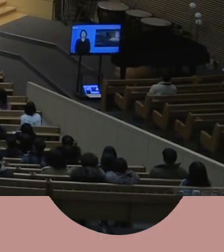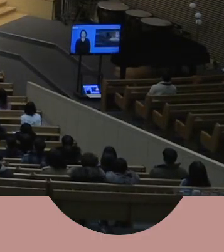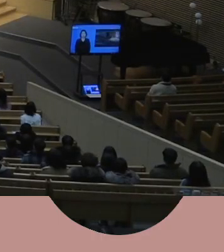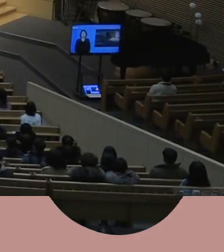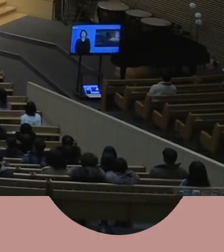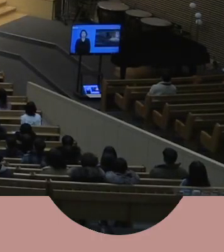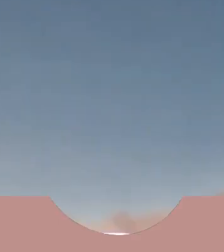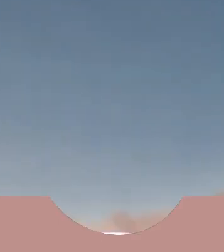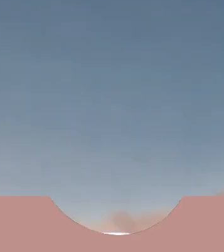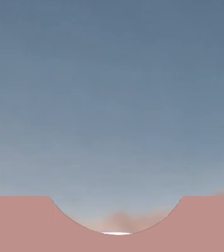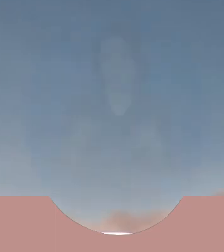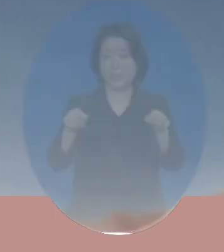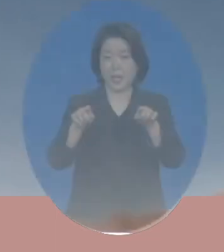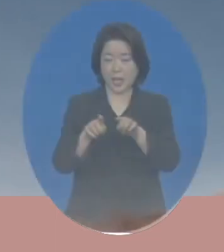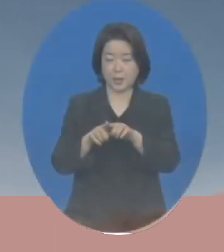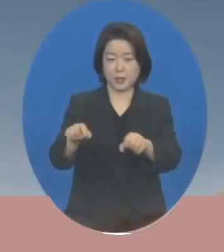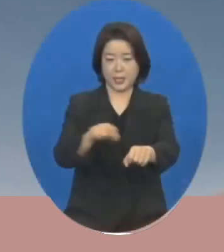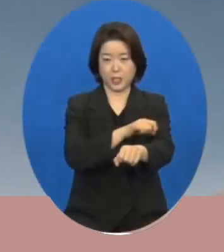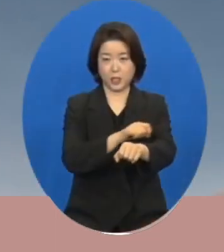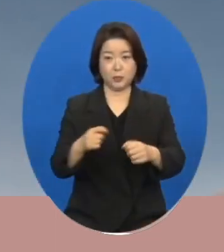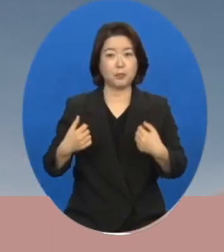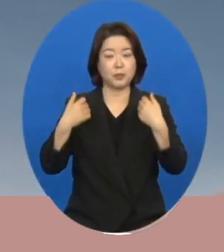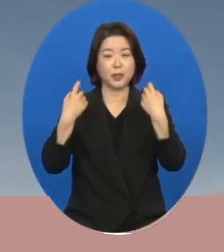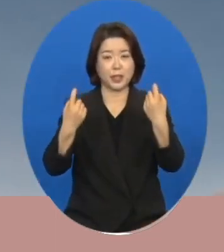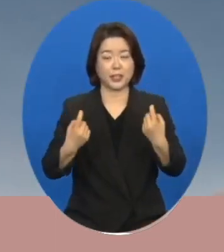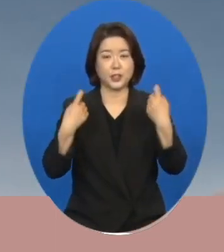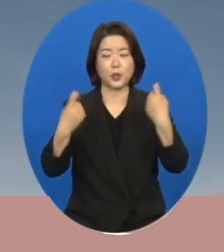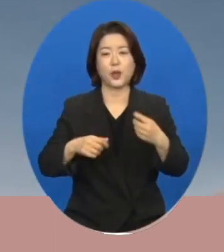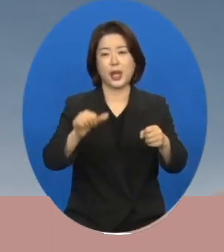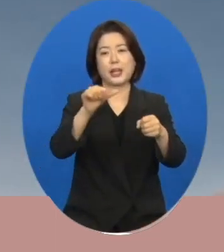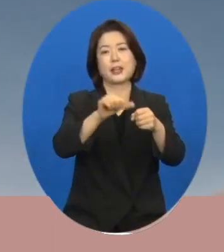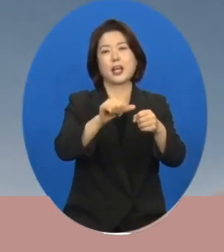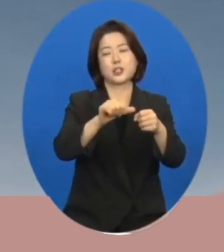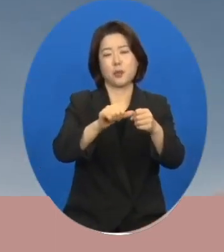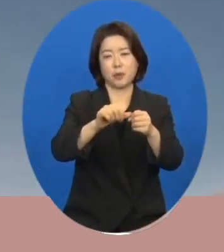네 하나님과 함께 하는 비벼만 연장 우리 다섯 번째 시간입니다